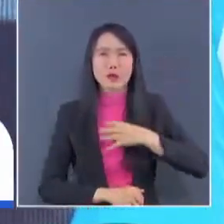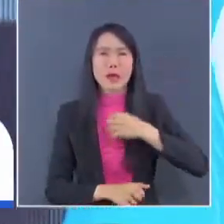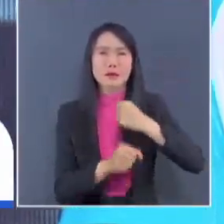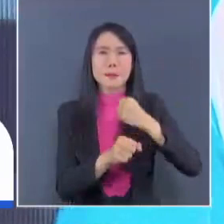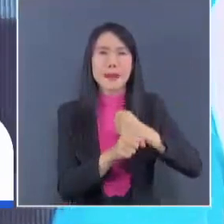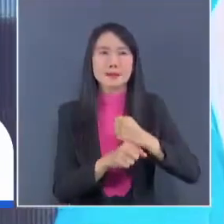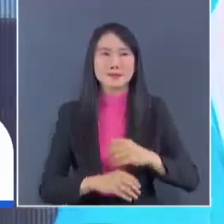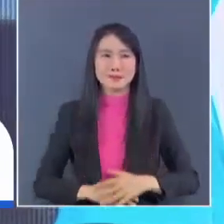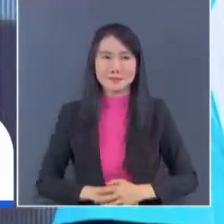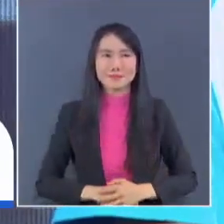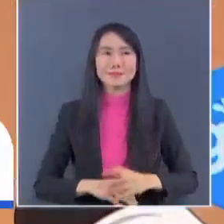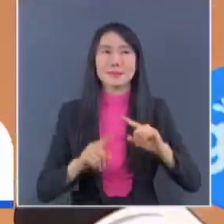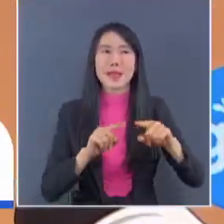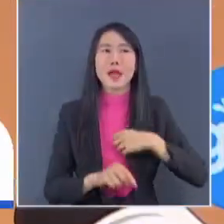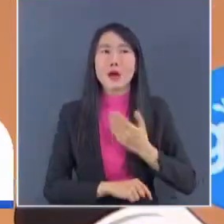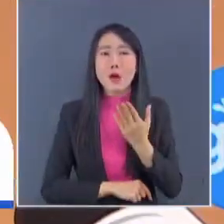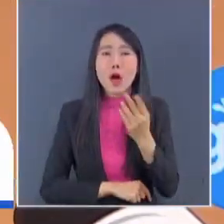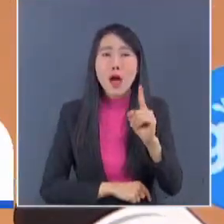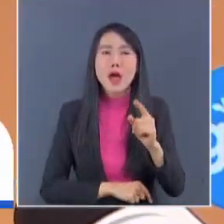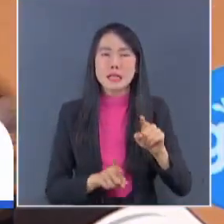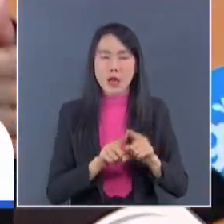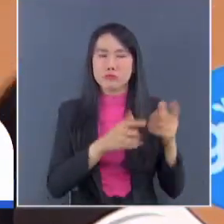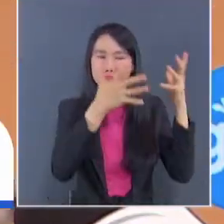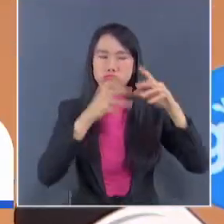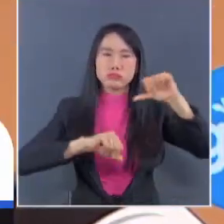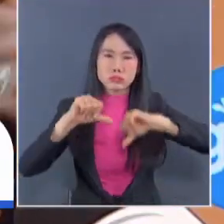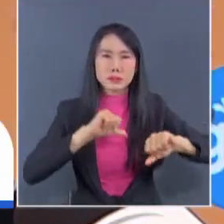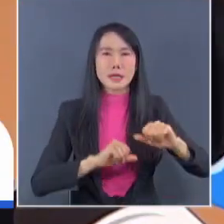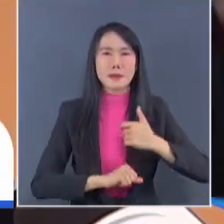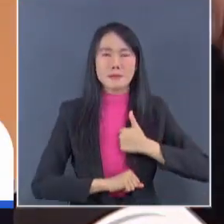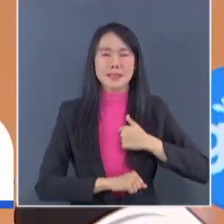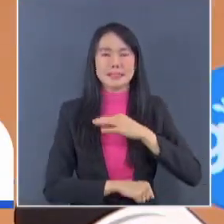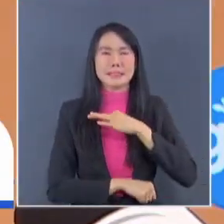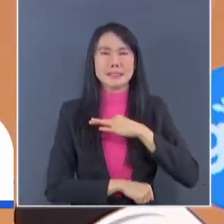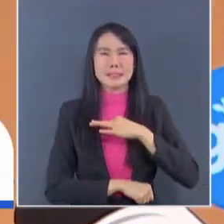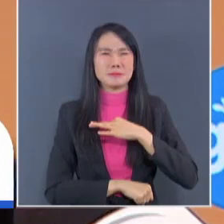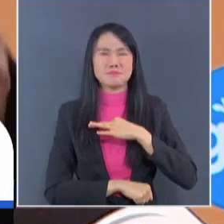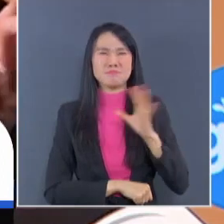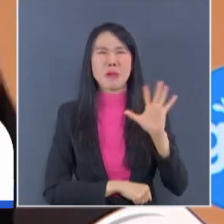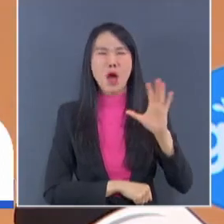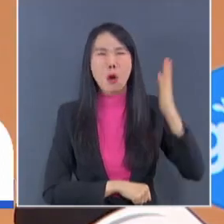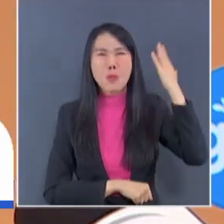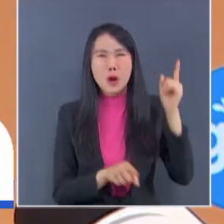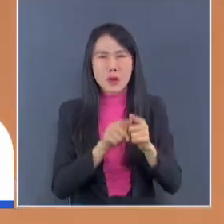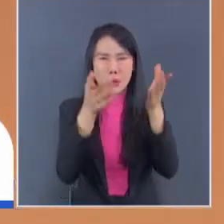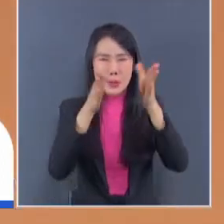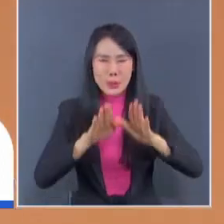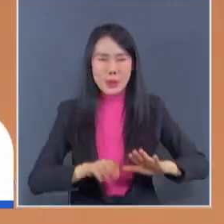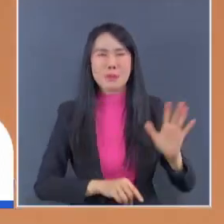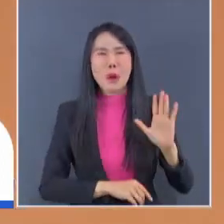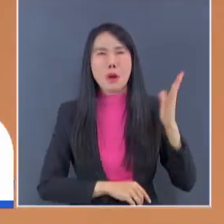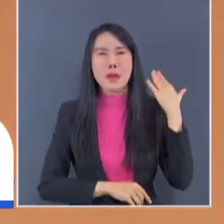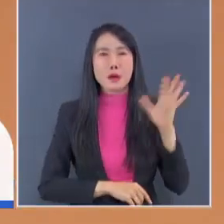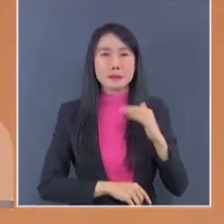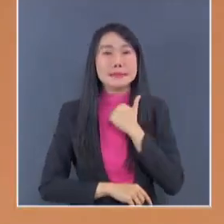แบบเต็มตัวค่ะแต่ขอรับบทที่ตัวเองเล่นได้งดรับบทเซ็กซี่เพราะหุ่นไม่เป๊ะเหมือนเมื่อก่อนค่ะไปฟังเสียงของเ